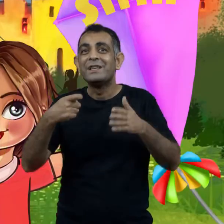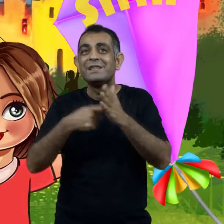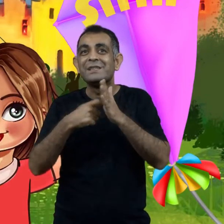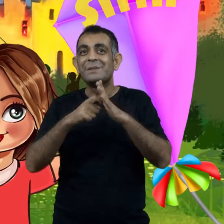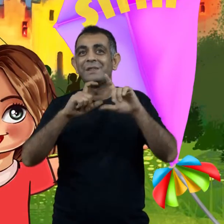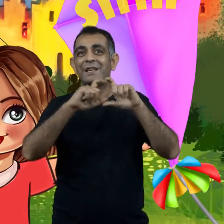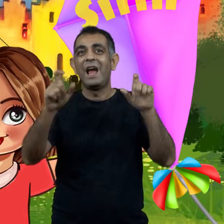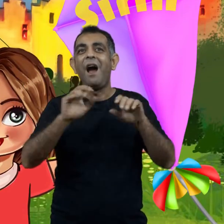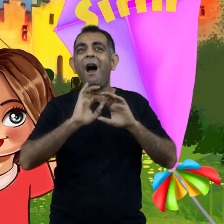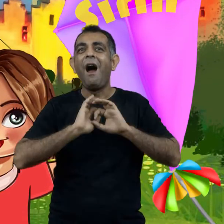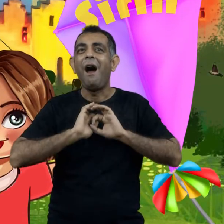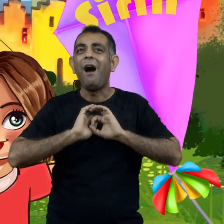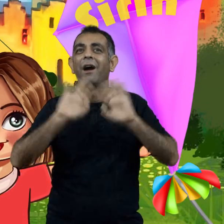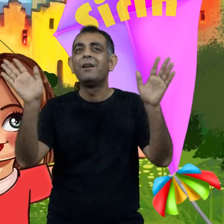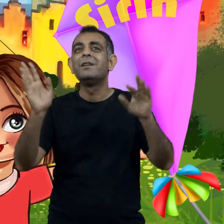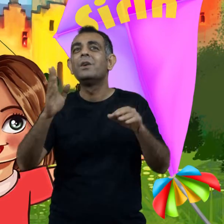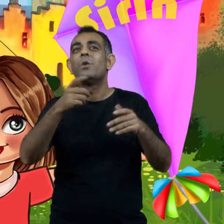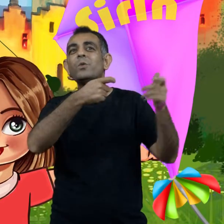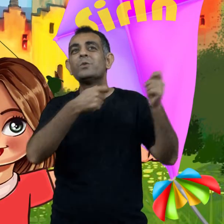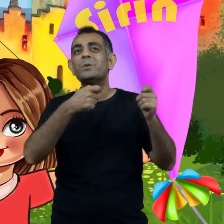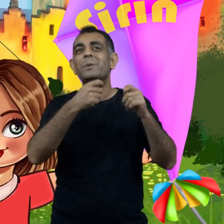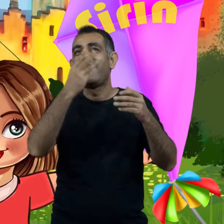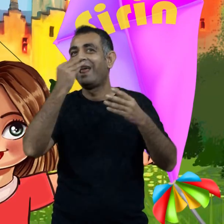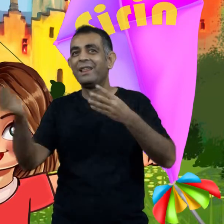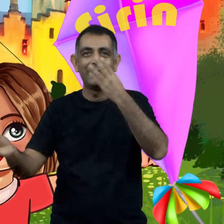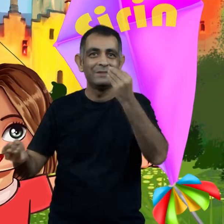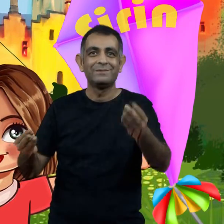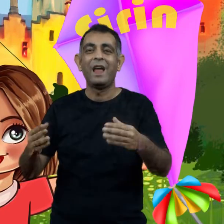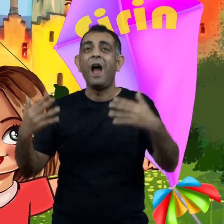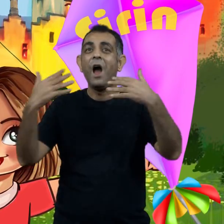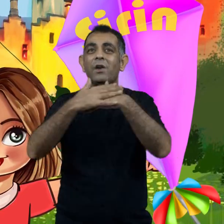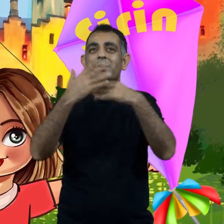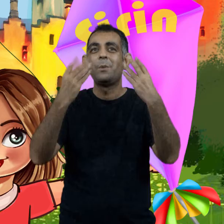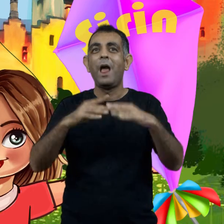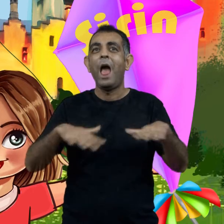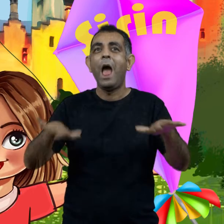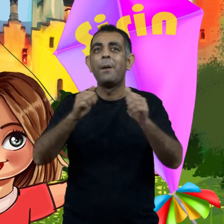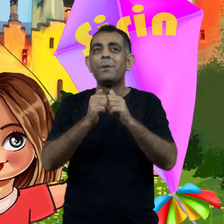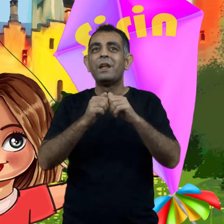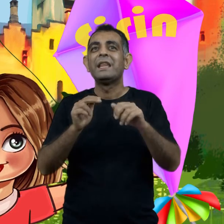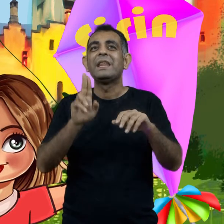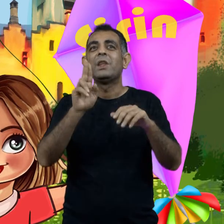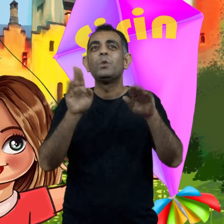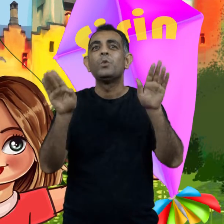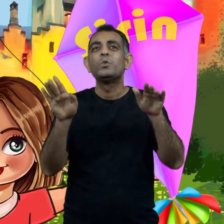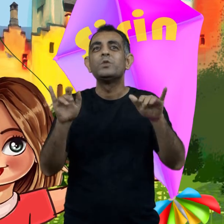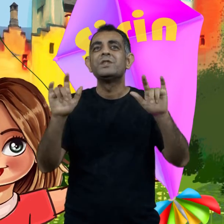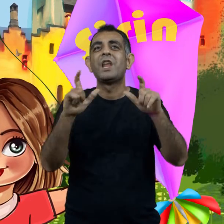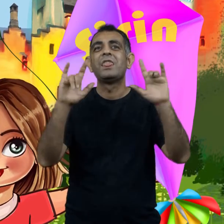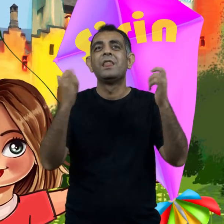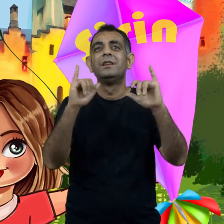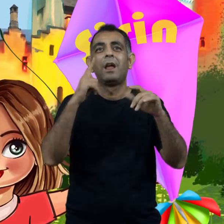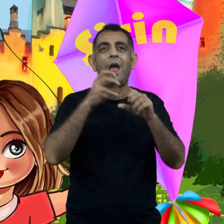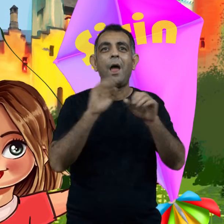Onlara üzerinde isimleri yazan harika uçurtmalar hediye etti. Akşam olduğunda hep birlikte yedi